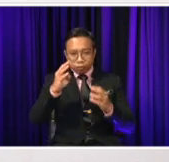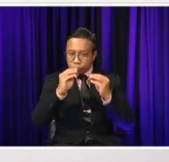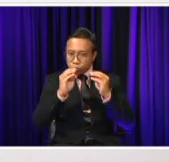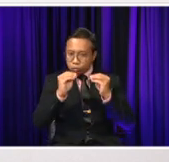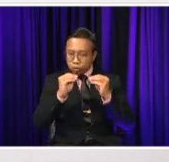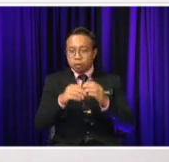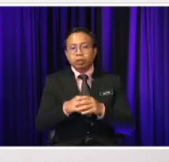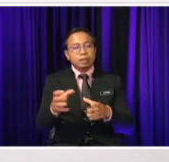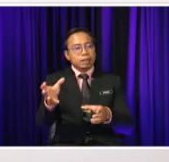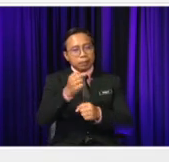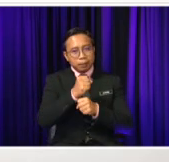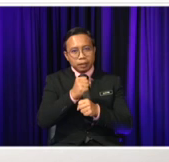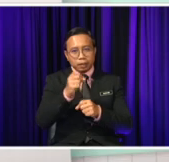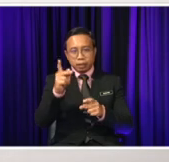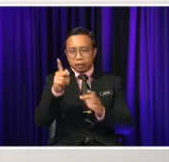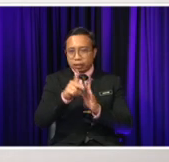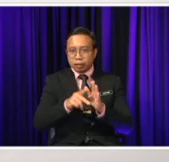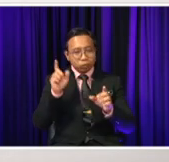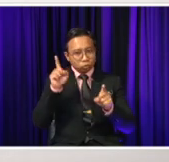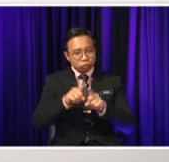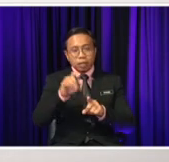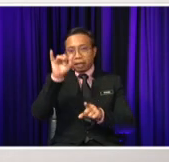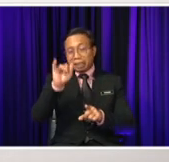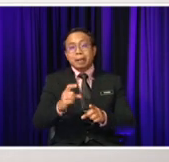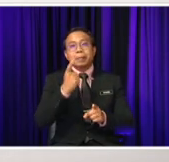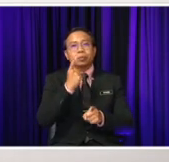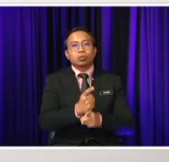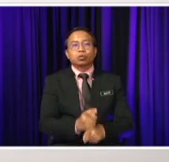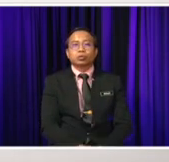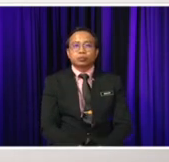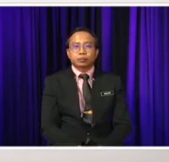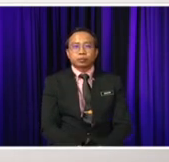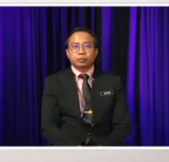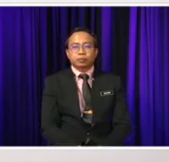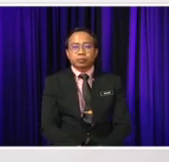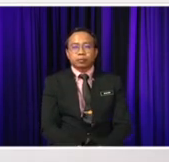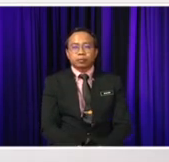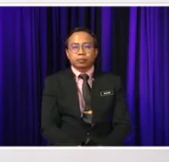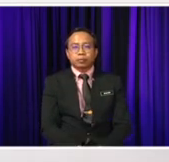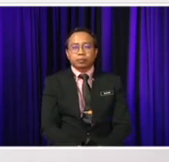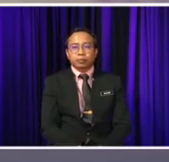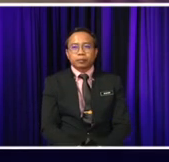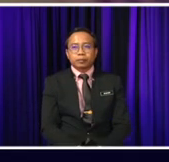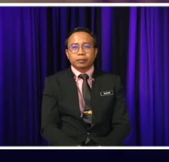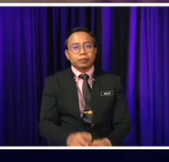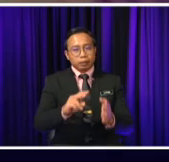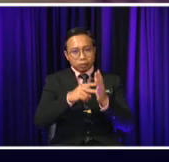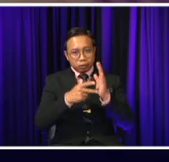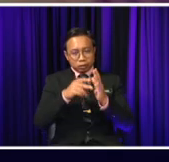mendapat keputusan yang tepat yang untuk mencapai keputusan yang tepat Maksudnya